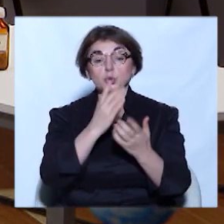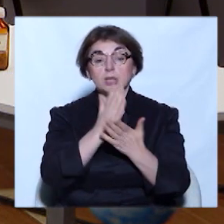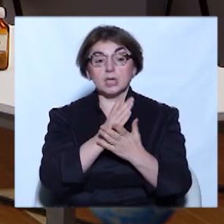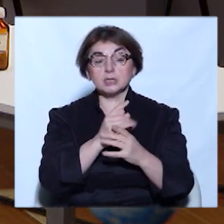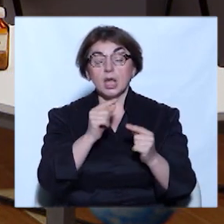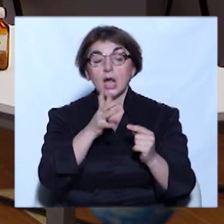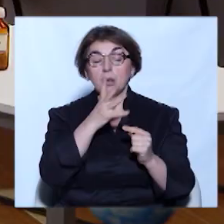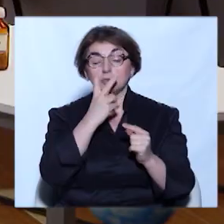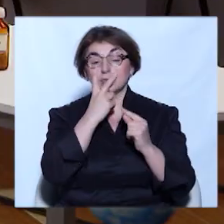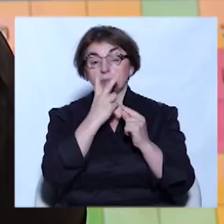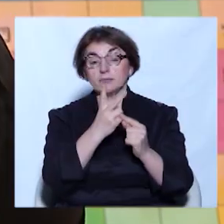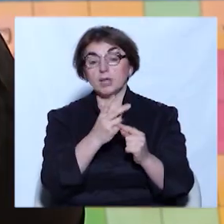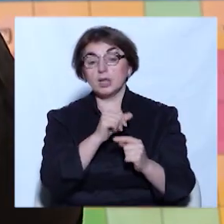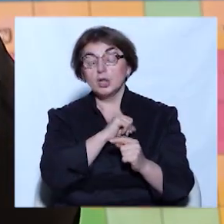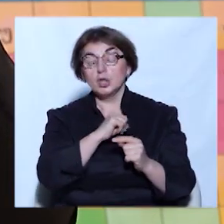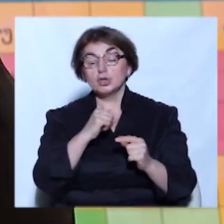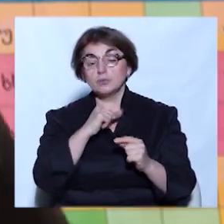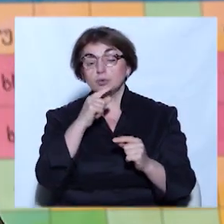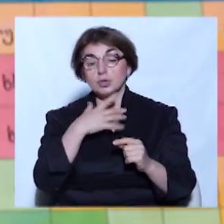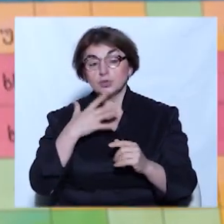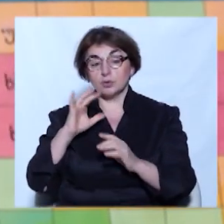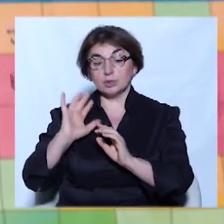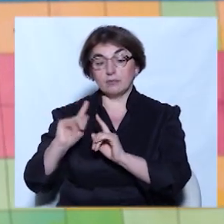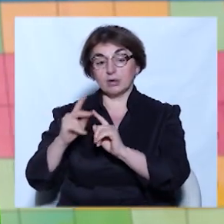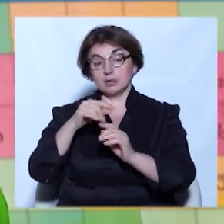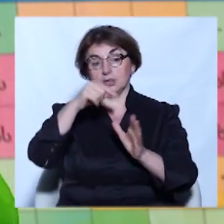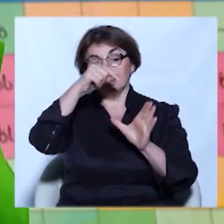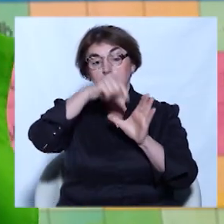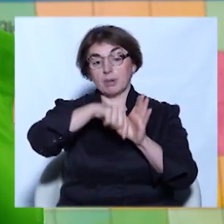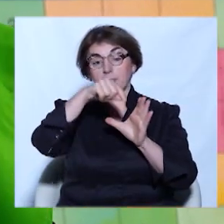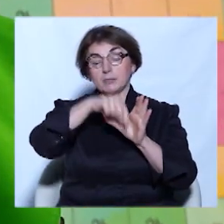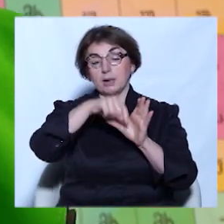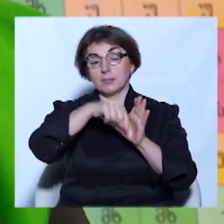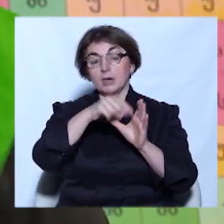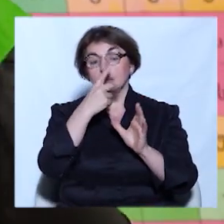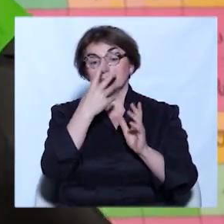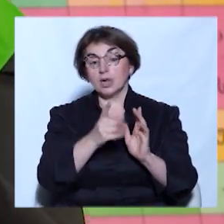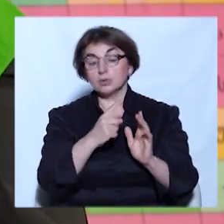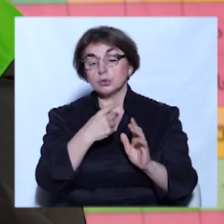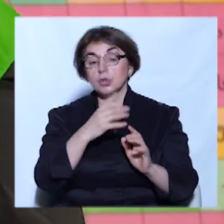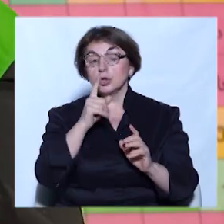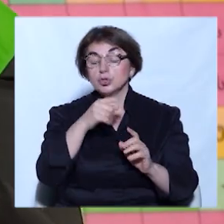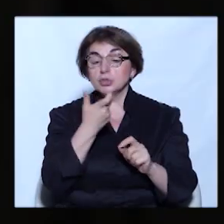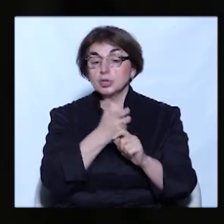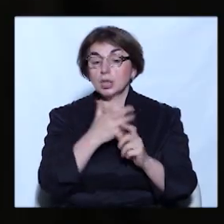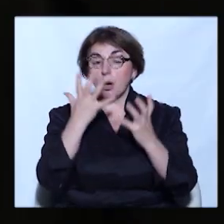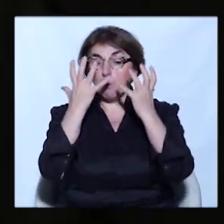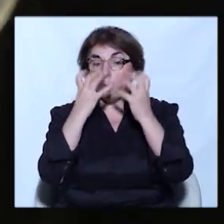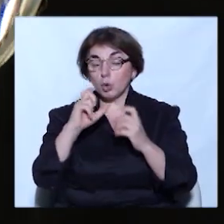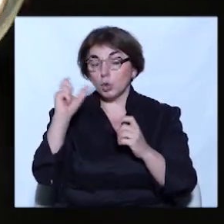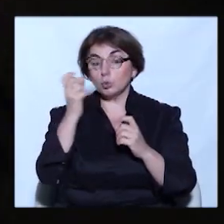ამასობაში დაიწყო გაფილტრა ჩვენმა წყალმა და თქვენ ხედავთ, რომ ჩავასხი ძალიან მუქი ლურჯი